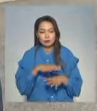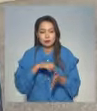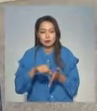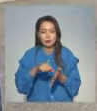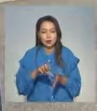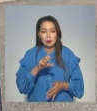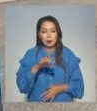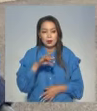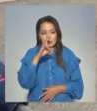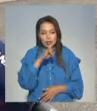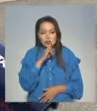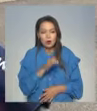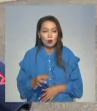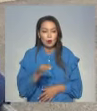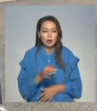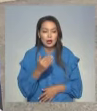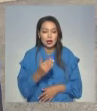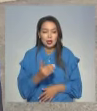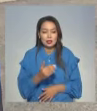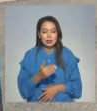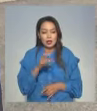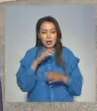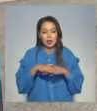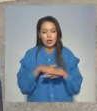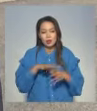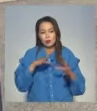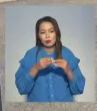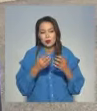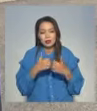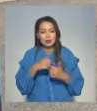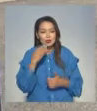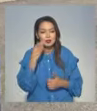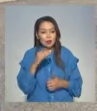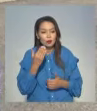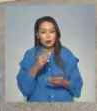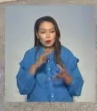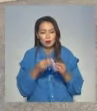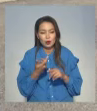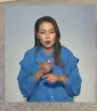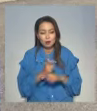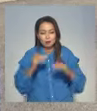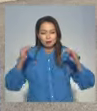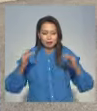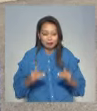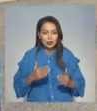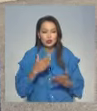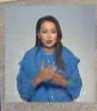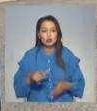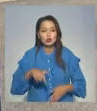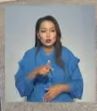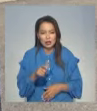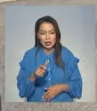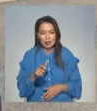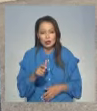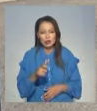Қазақстан облысының жолдары біздің еліміздің өлшемімен алған кезде сапасы жағынан өте төмендеп кеткен жолдары